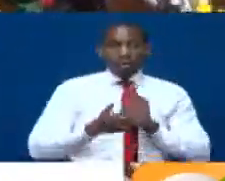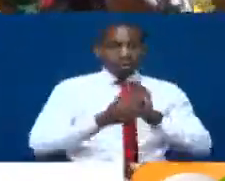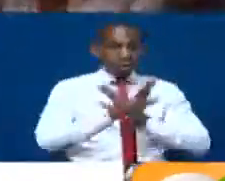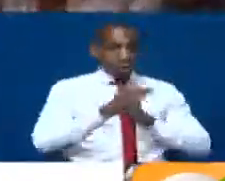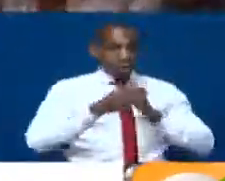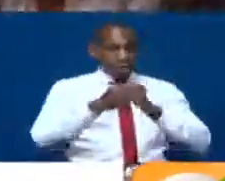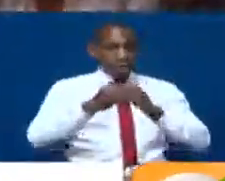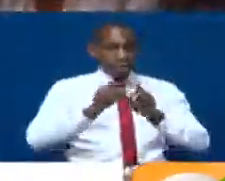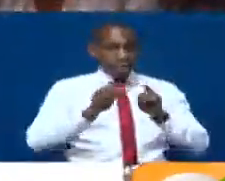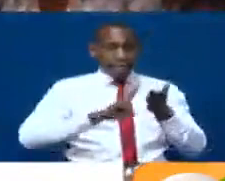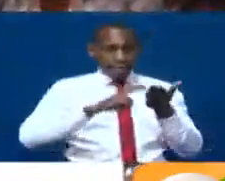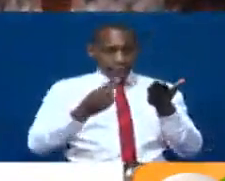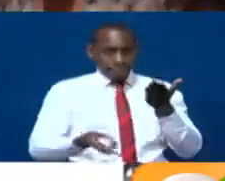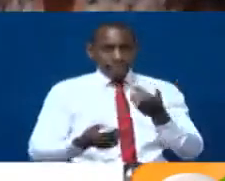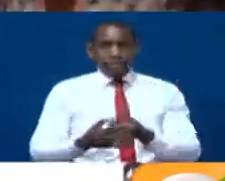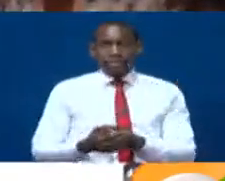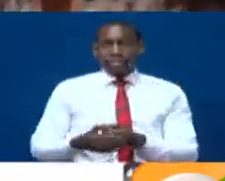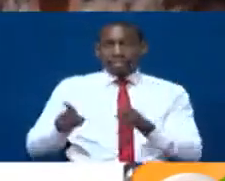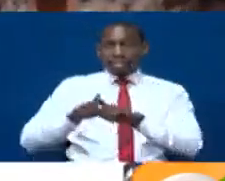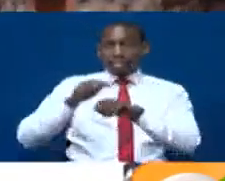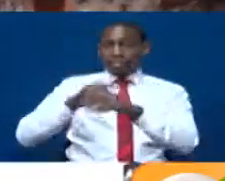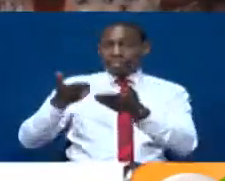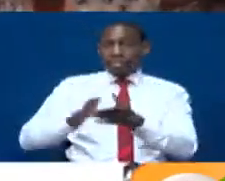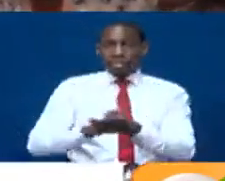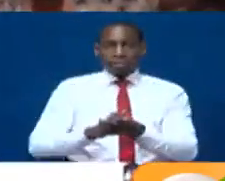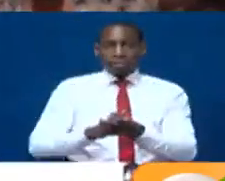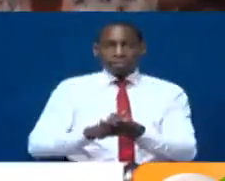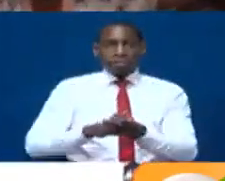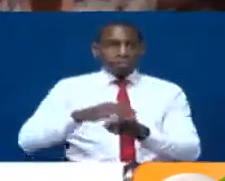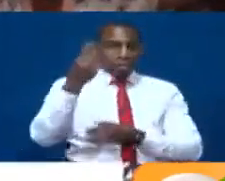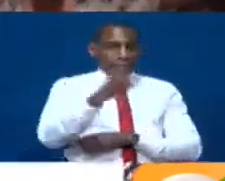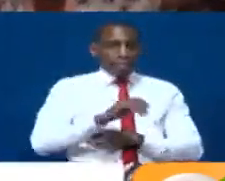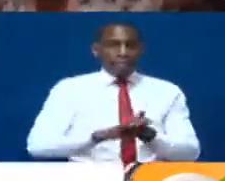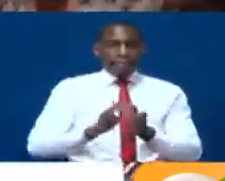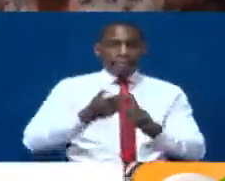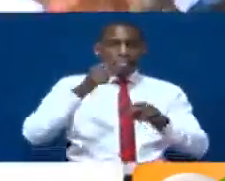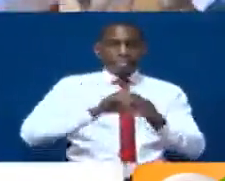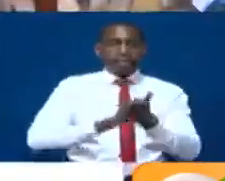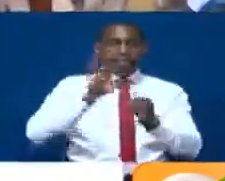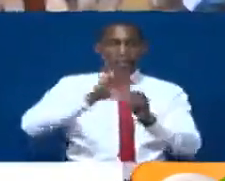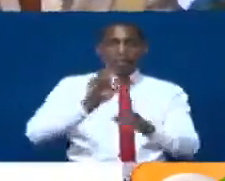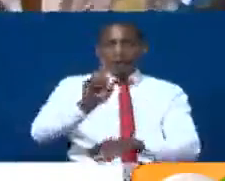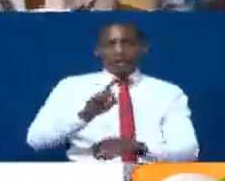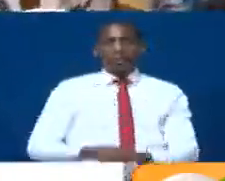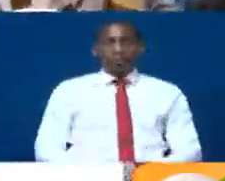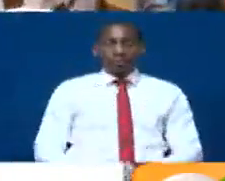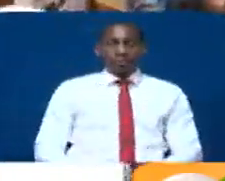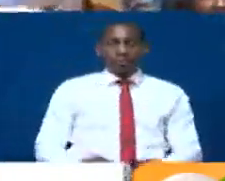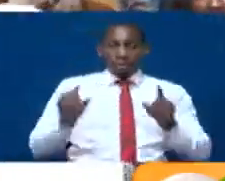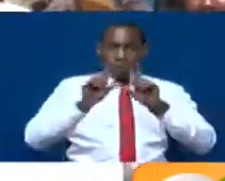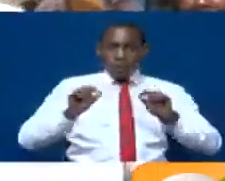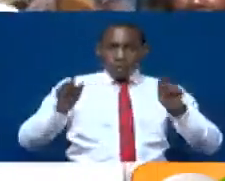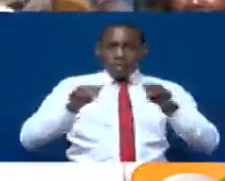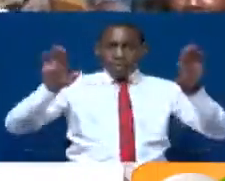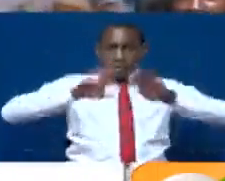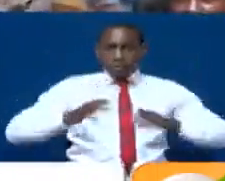ako mbele atashindwa. Hata this time tunamugonga one time first round. Mirete ujumbe kutoka Rift